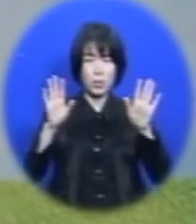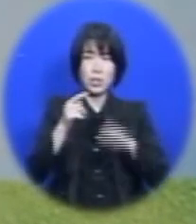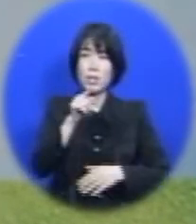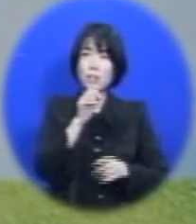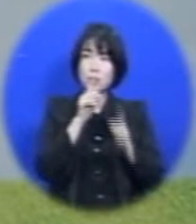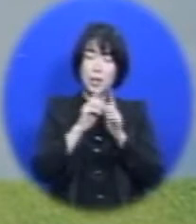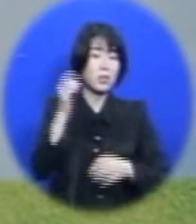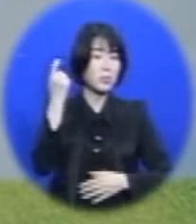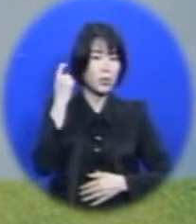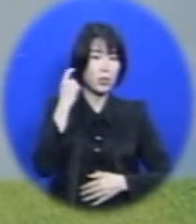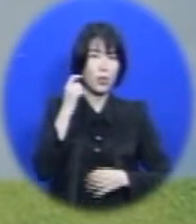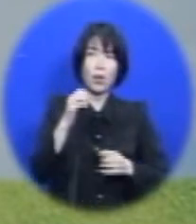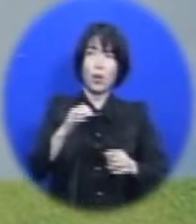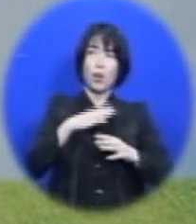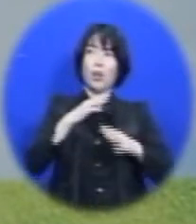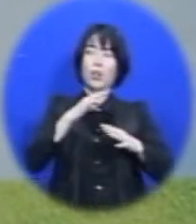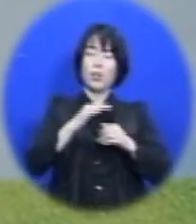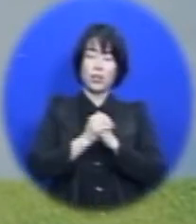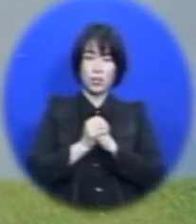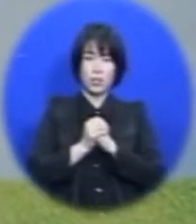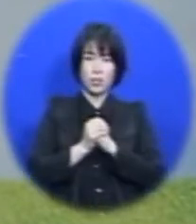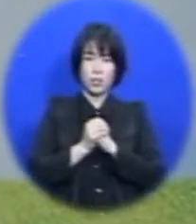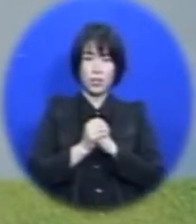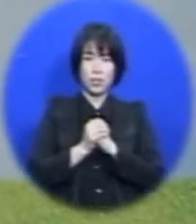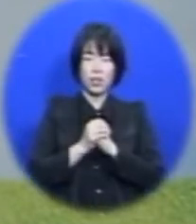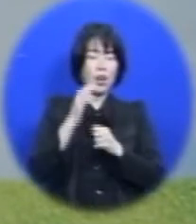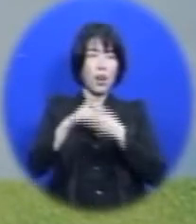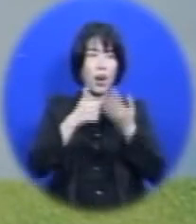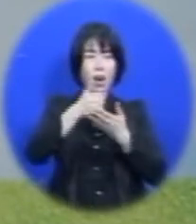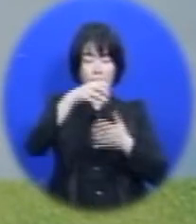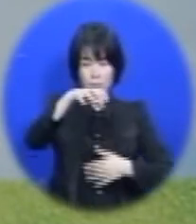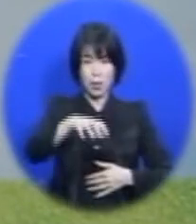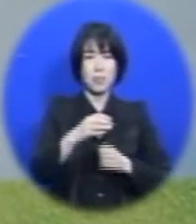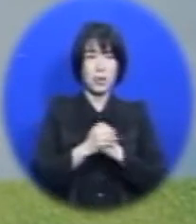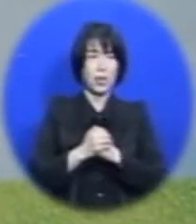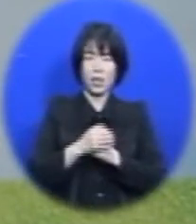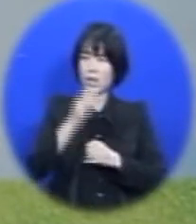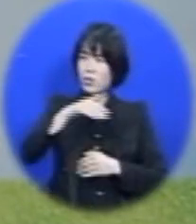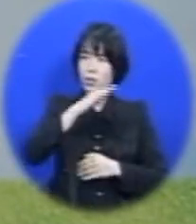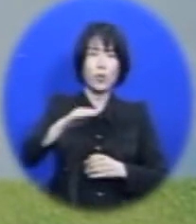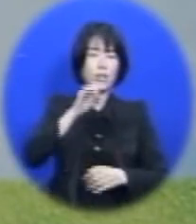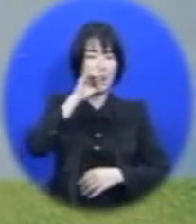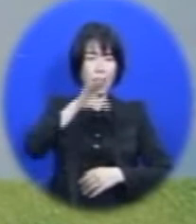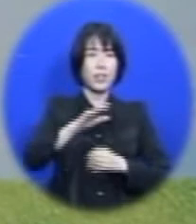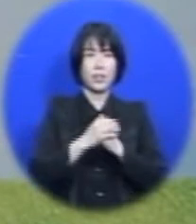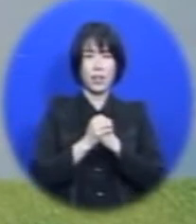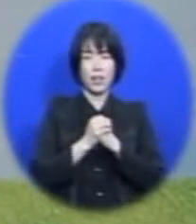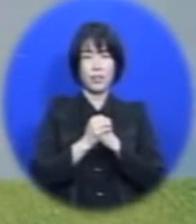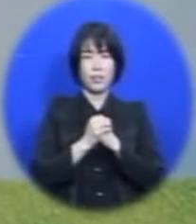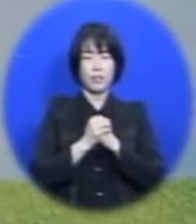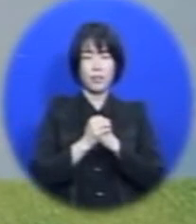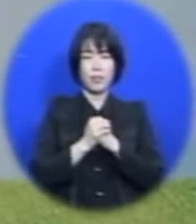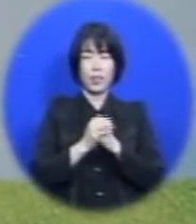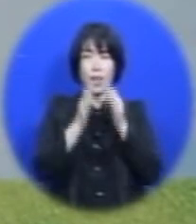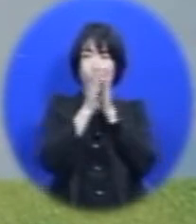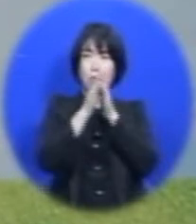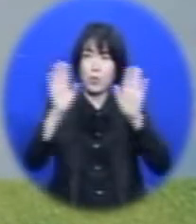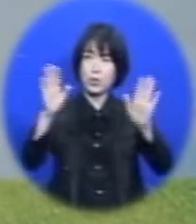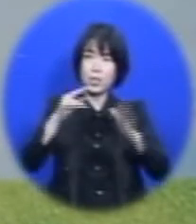듣고 혼비백산했어. 하나님 앞에 절대 안 된다고 그랬어.